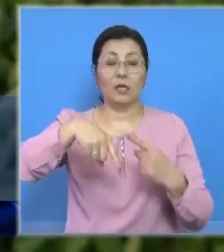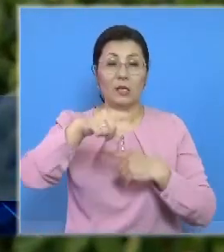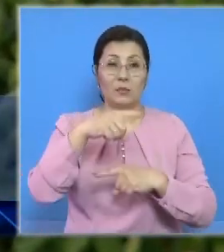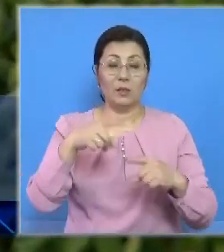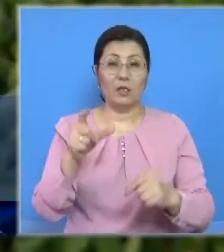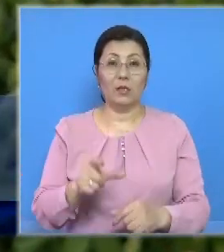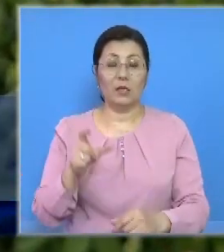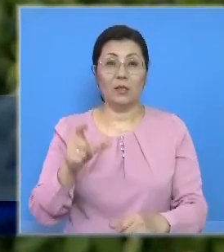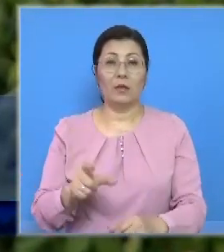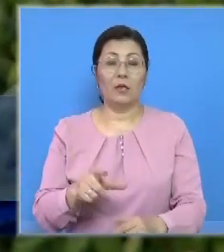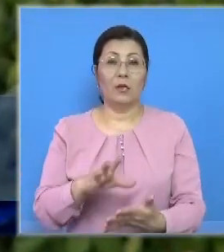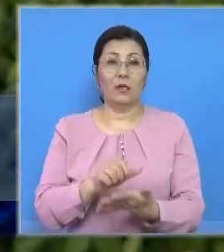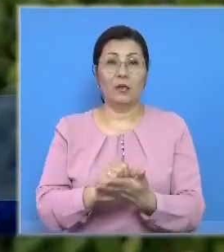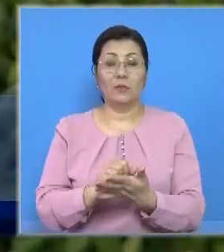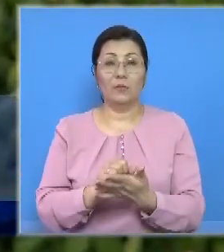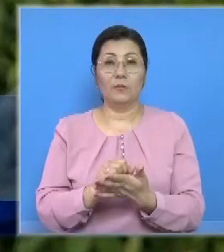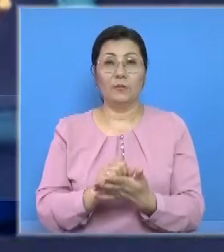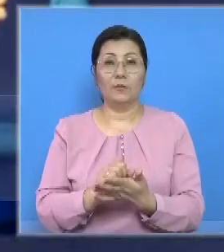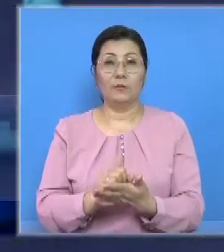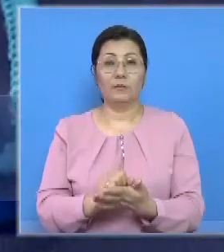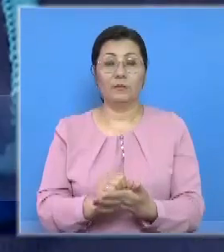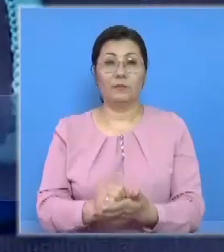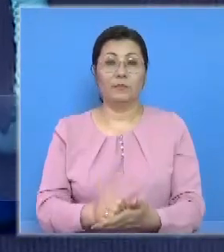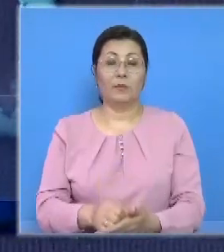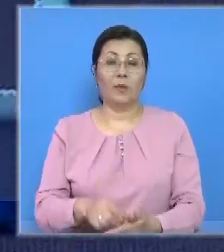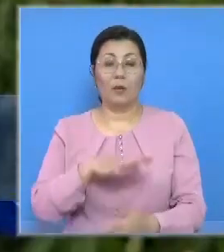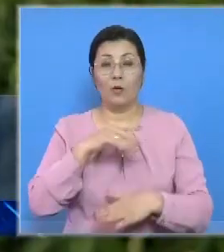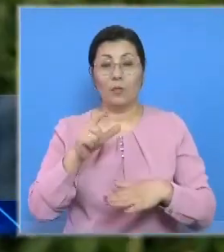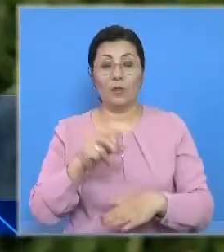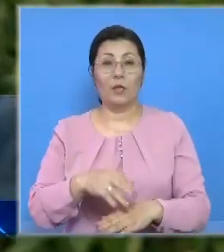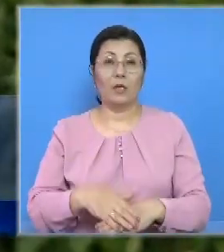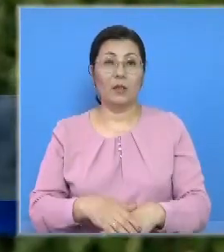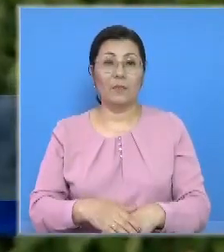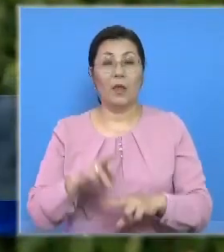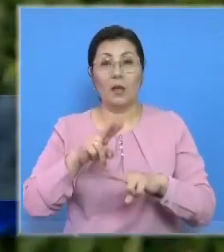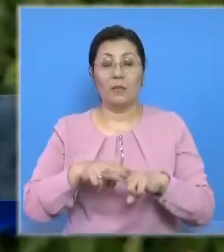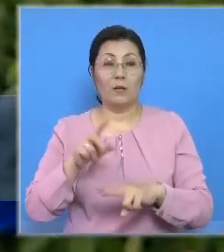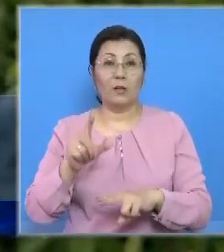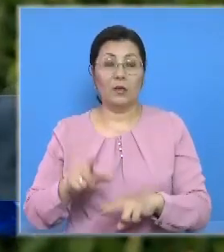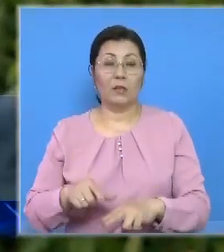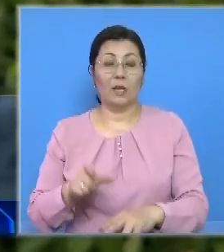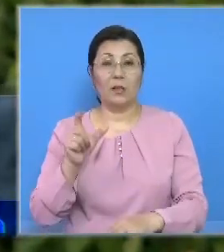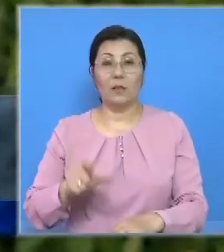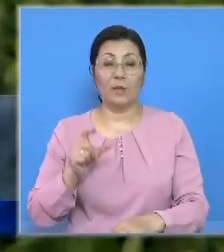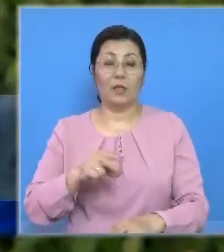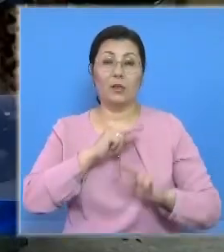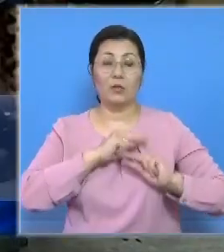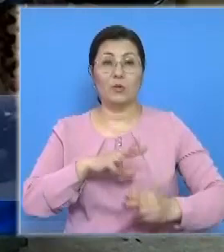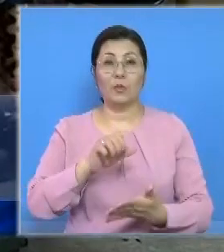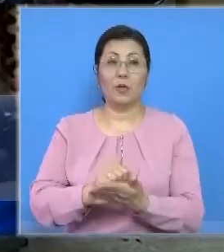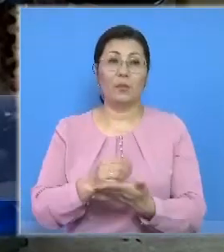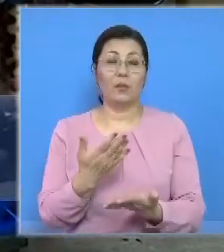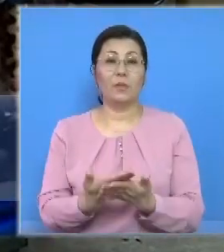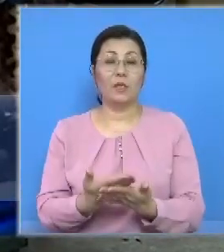біз тағы да сотталғандарды жұмыспен қамтимыз. 2-3 цех бар. Бос.